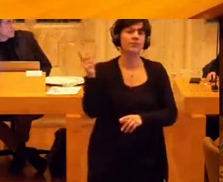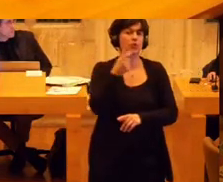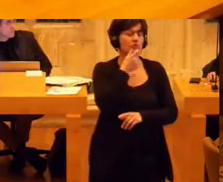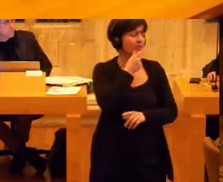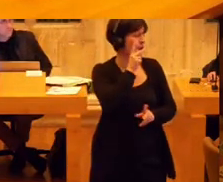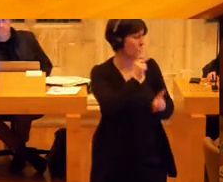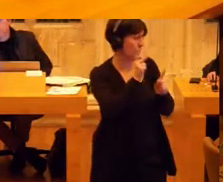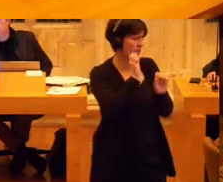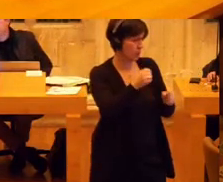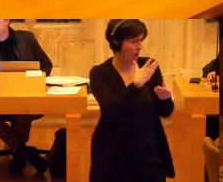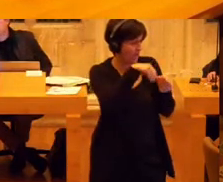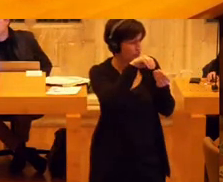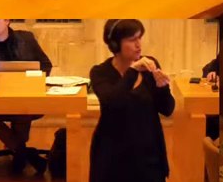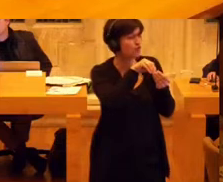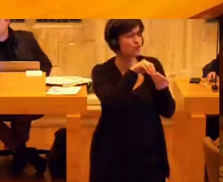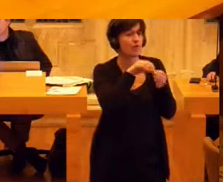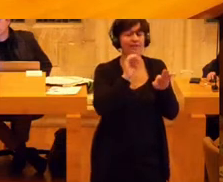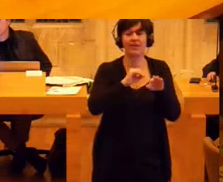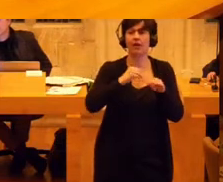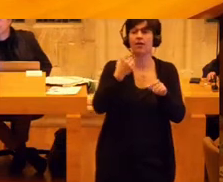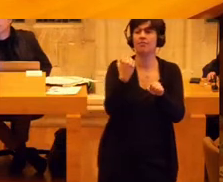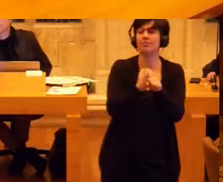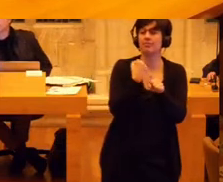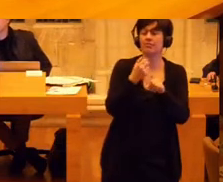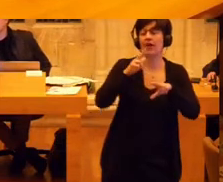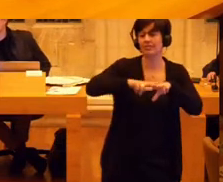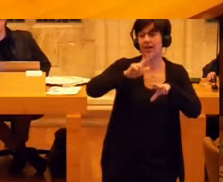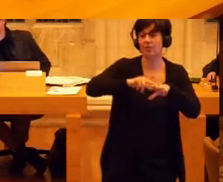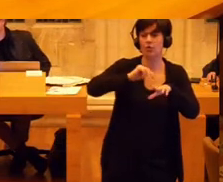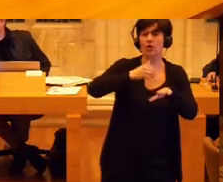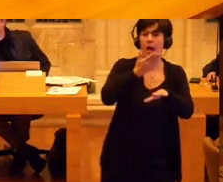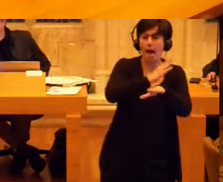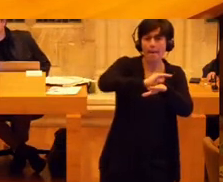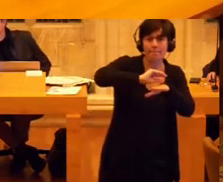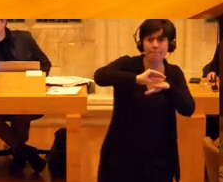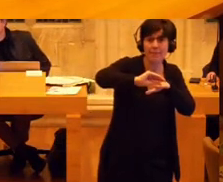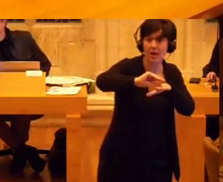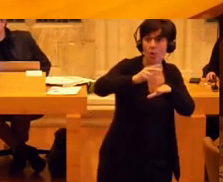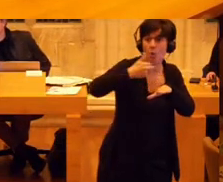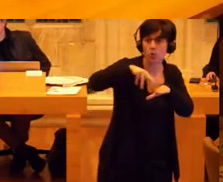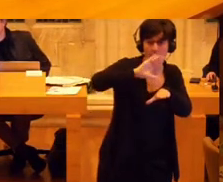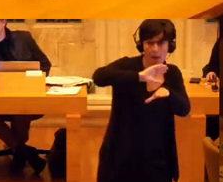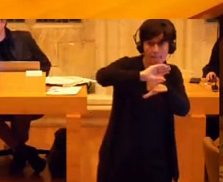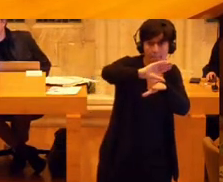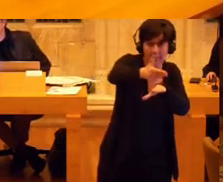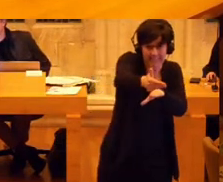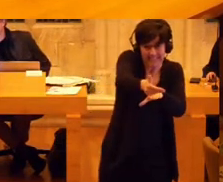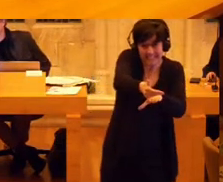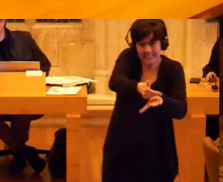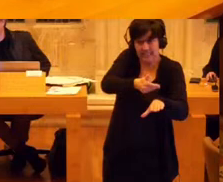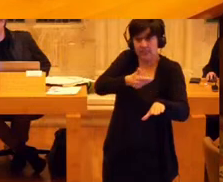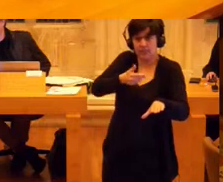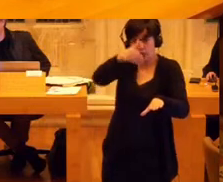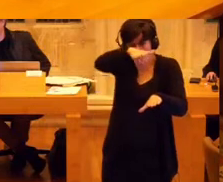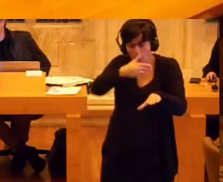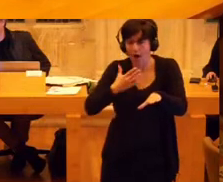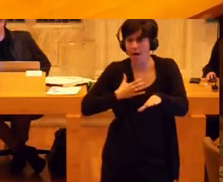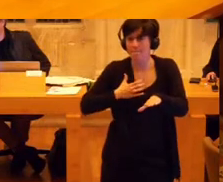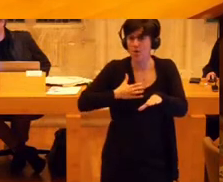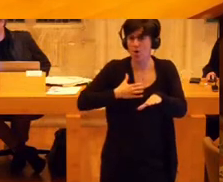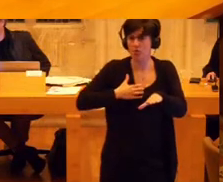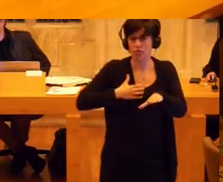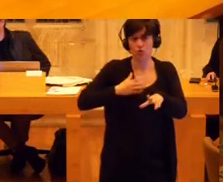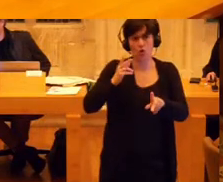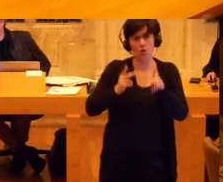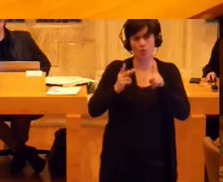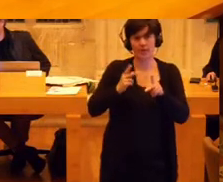les travaux de désamiantage, c'est un chantier... très important et qui pour le coup vaudra peut-être une petite balade de